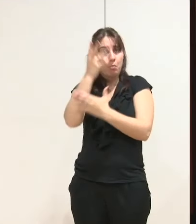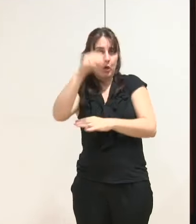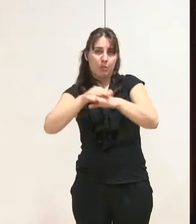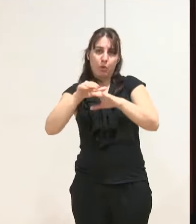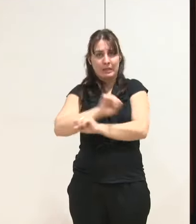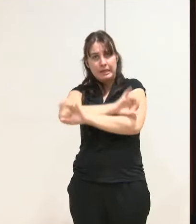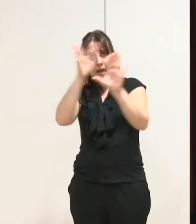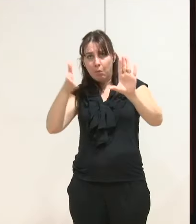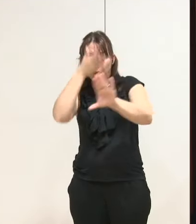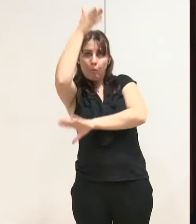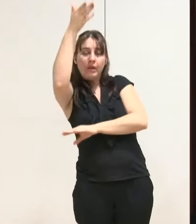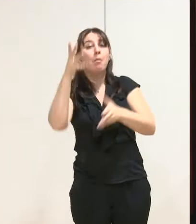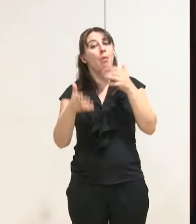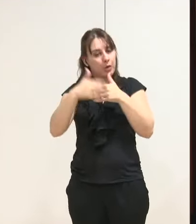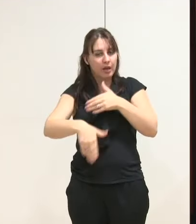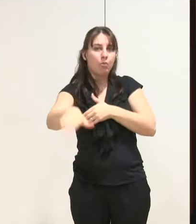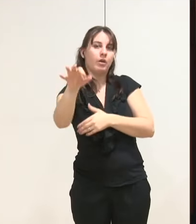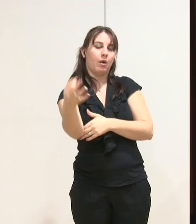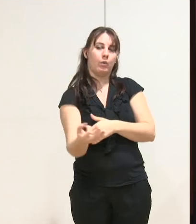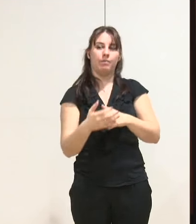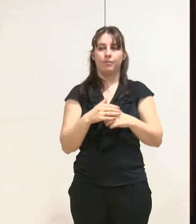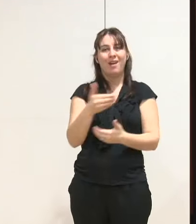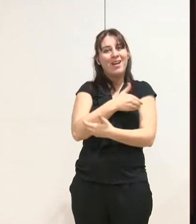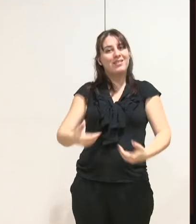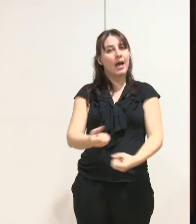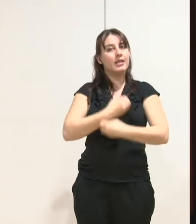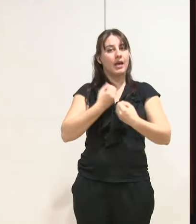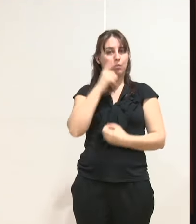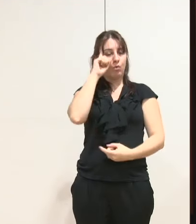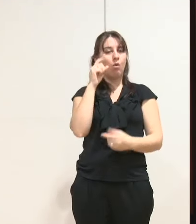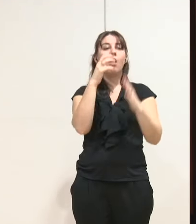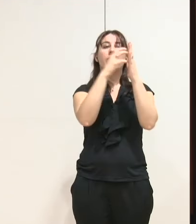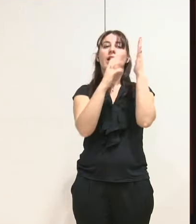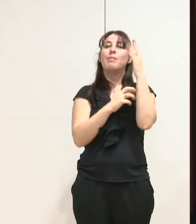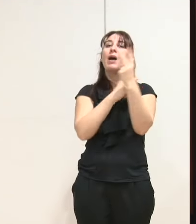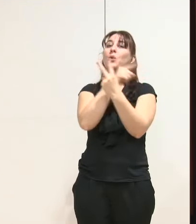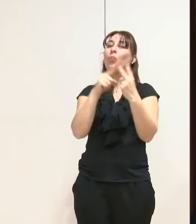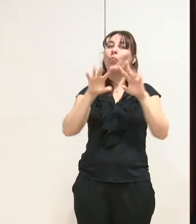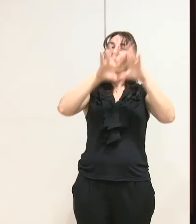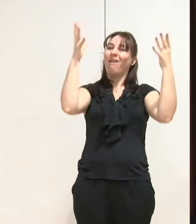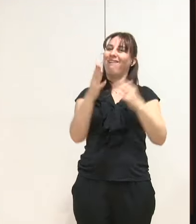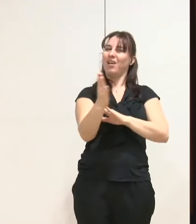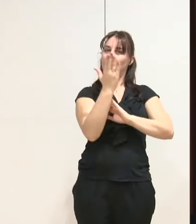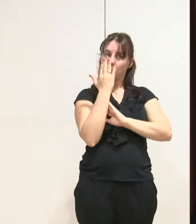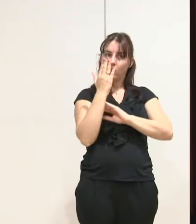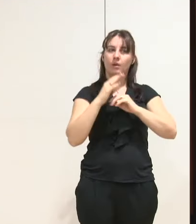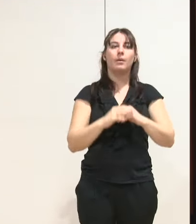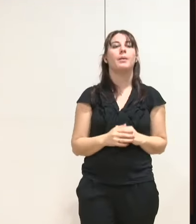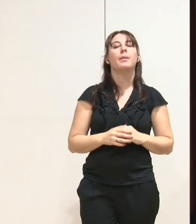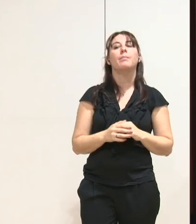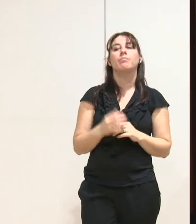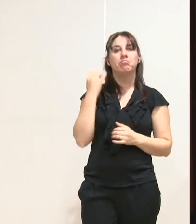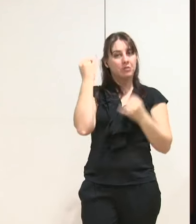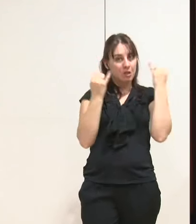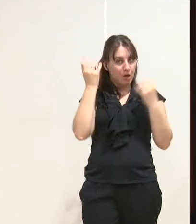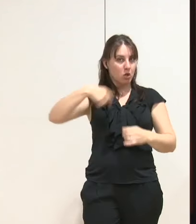nouvelle direction un dernier mot puisque vous avez fait une présentation globale sur les deux délibérations pour vous dire que si là encore nous